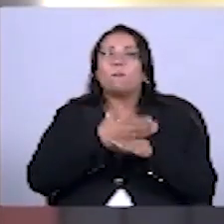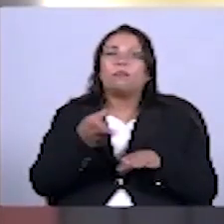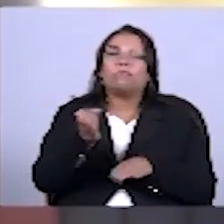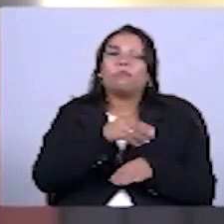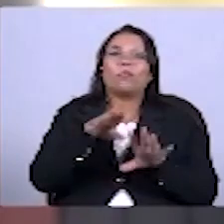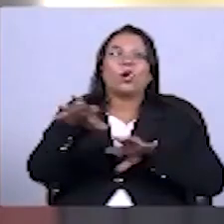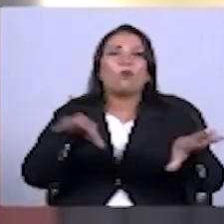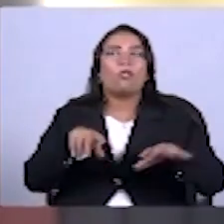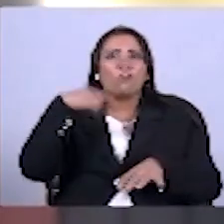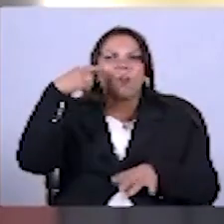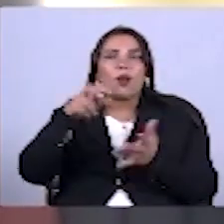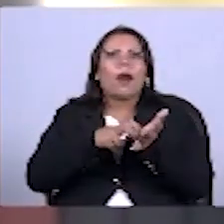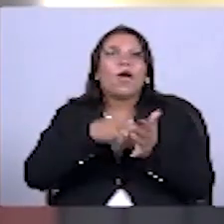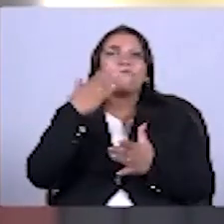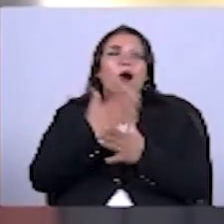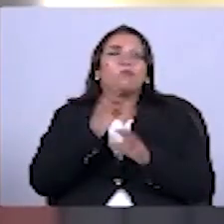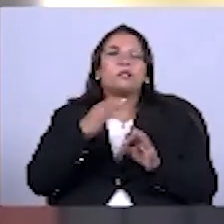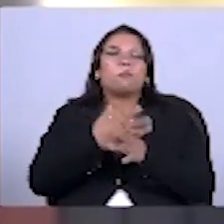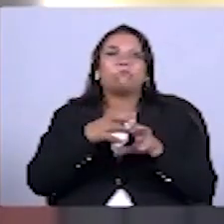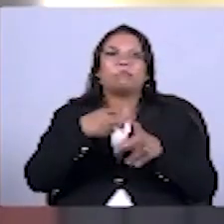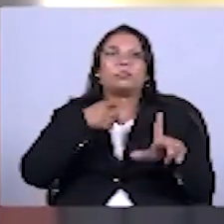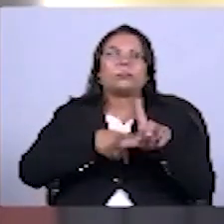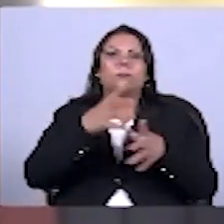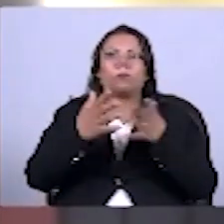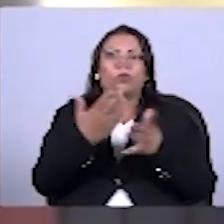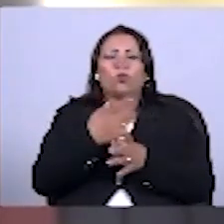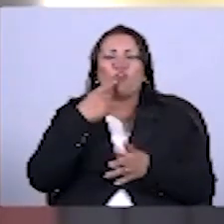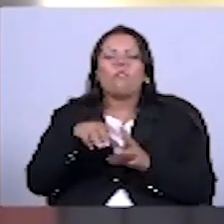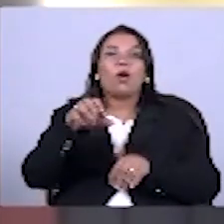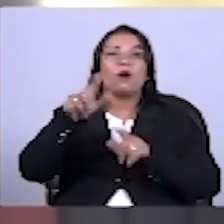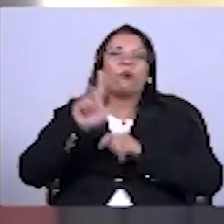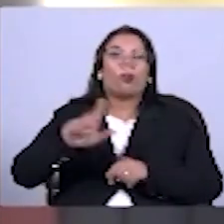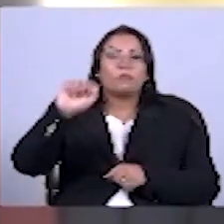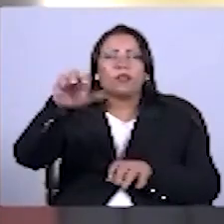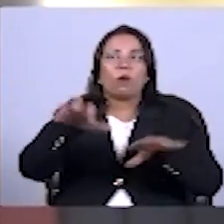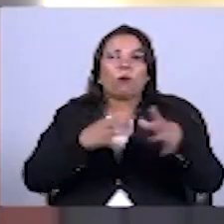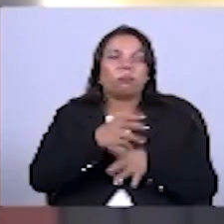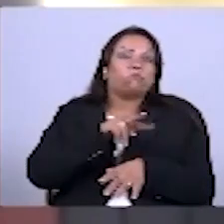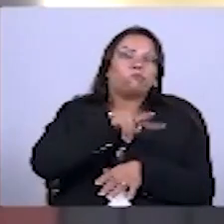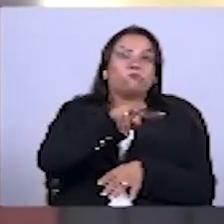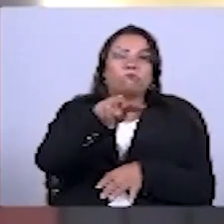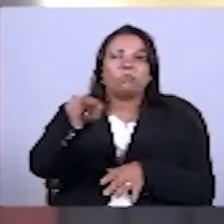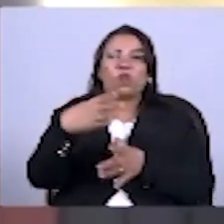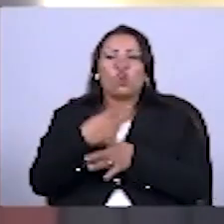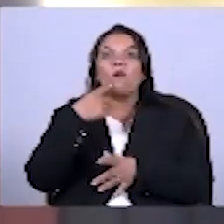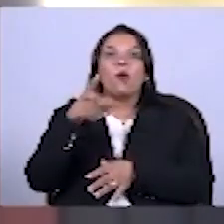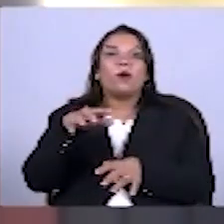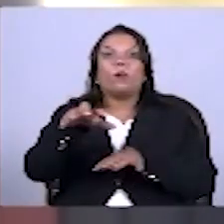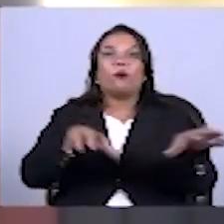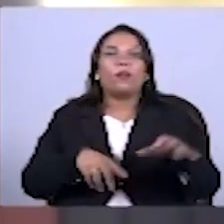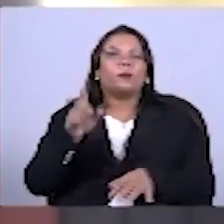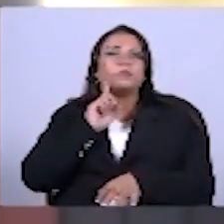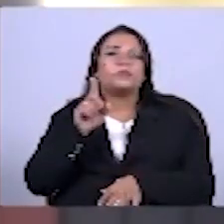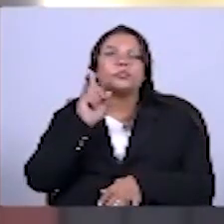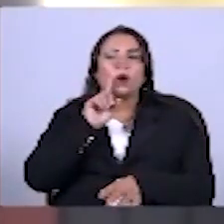ايرانيه ايران وزير الخارجيه قام بجوله مكوكيه في منطقه الشرق الاوسط للحديث حول ان ايران لا تريد ان توسع